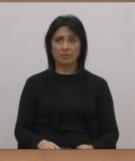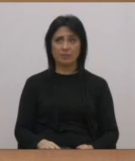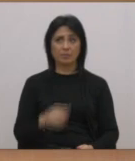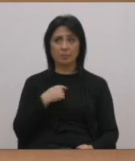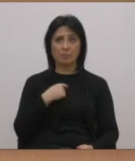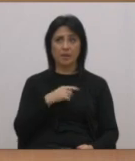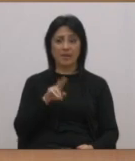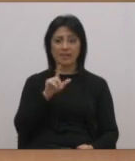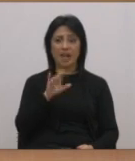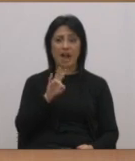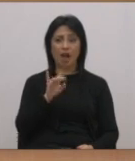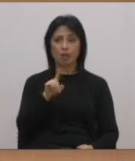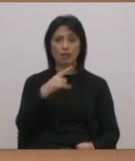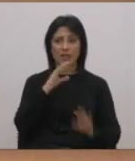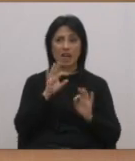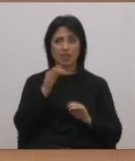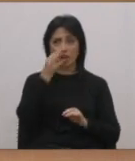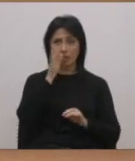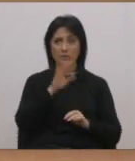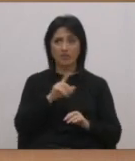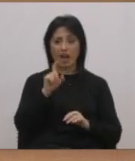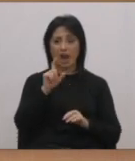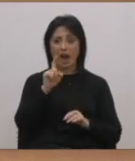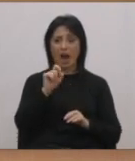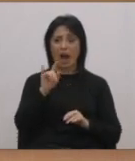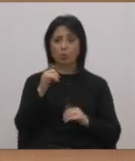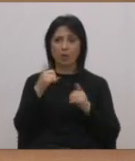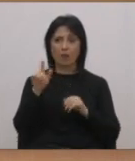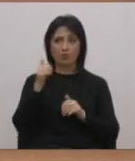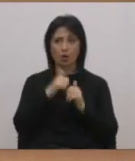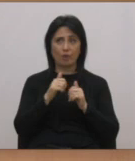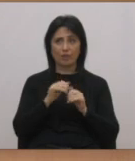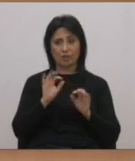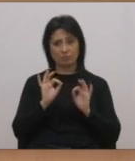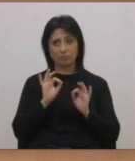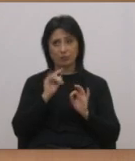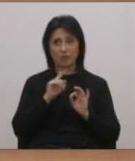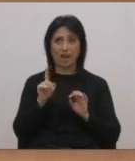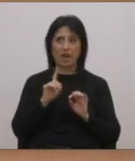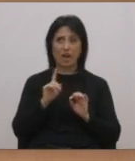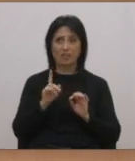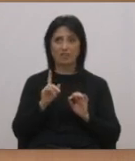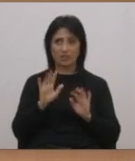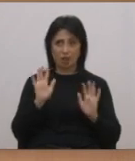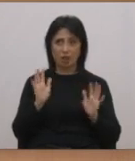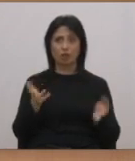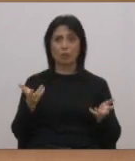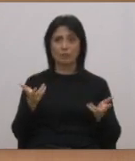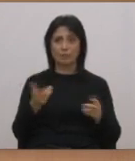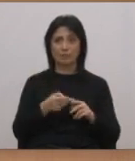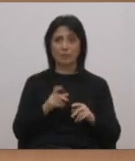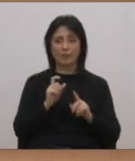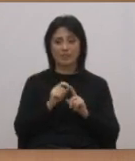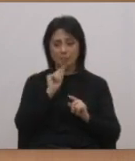Მეც ხატია დეკანოიძის განცხადება მომეწონა, ხათუნასგან ცოტა გამიკვირდა, ხათუნა ყოველთვის ზომიერია ხოლმე, შეიძლება ეგ რაღაცა ხდება ხოლმე, ან